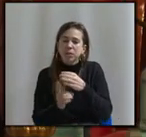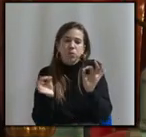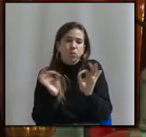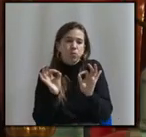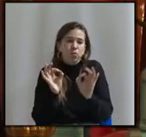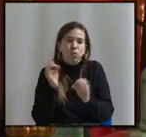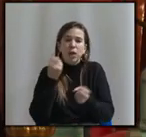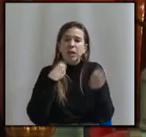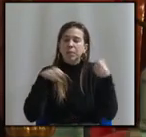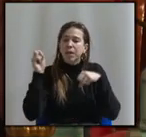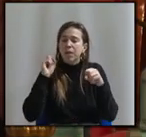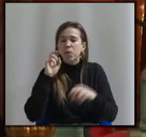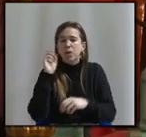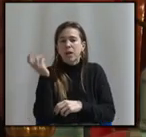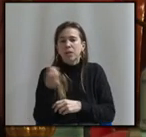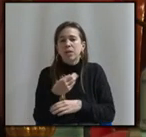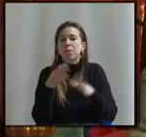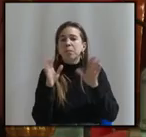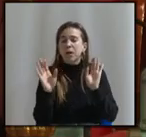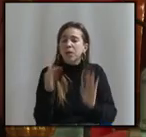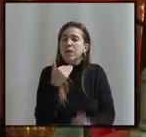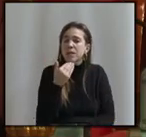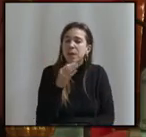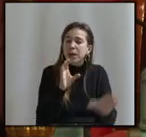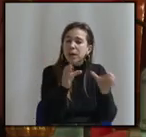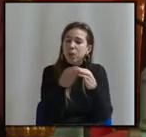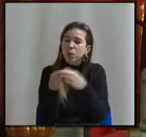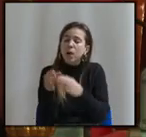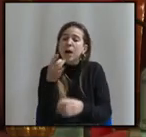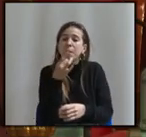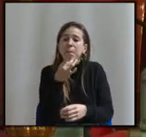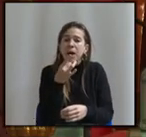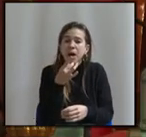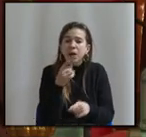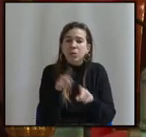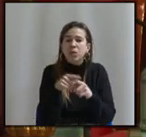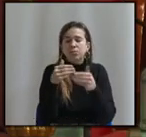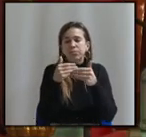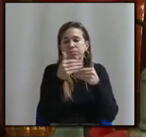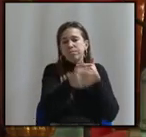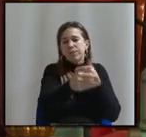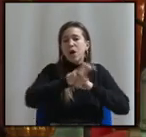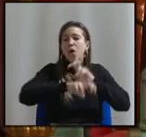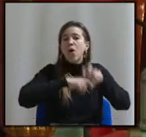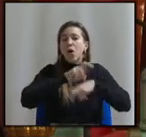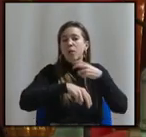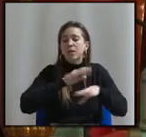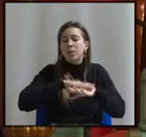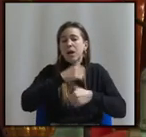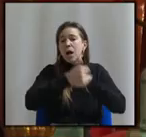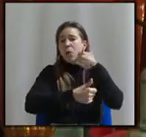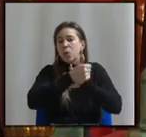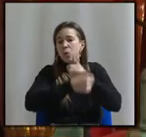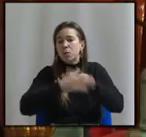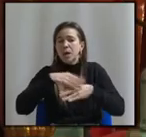típica. Tot i així els clubs saben que això és el bar estem projectant unes obres per treure una licitació, per tant els dos clubs ho